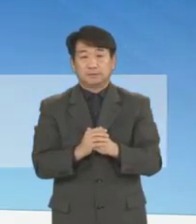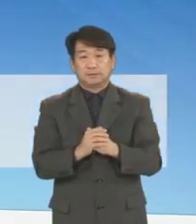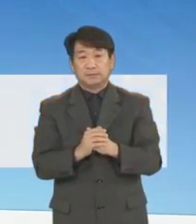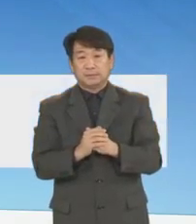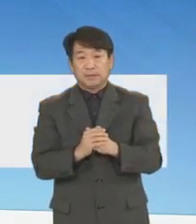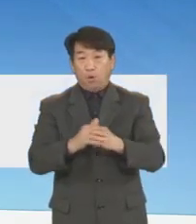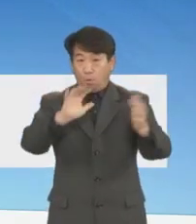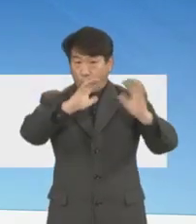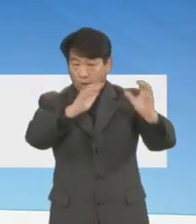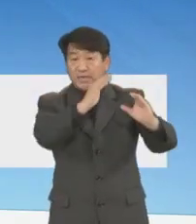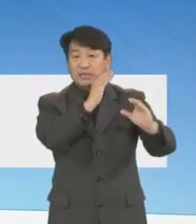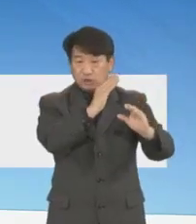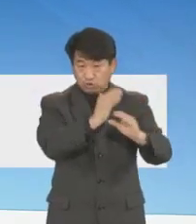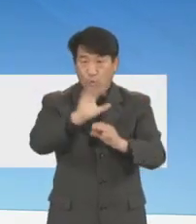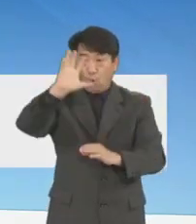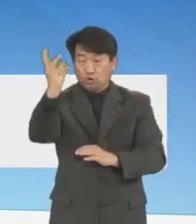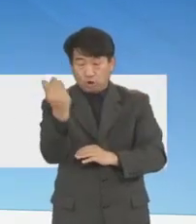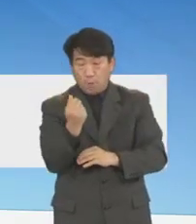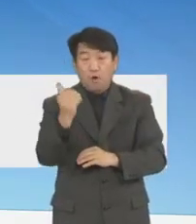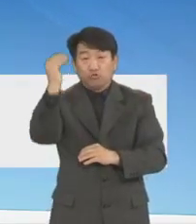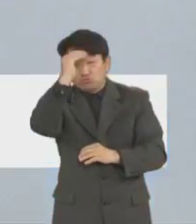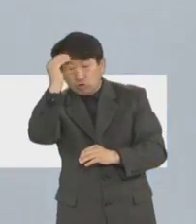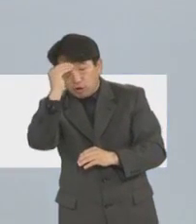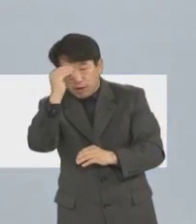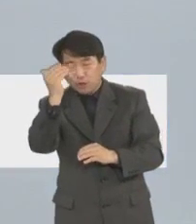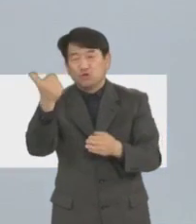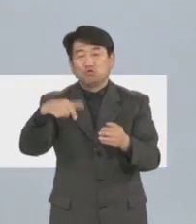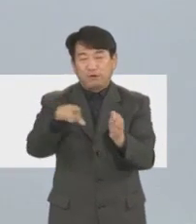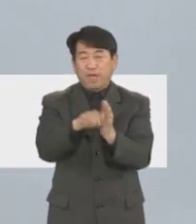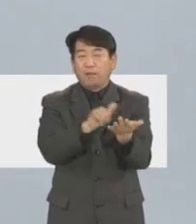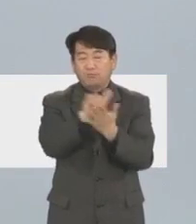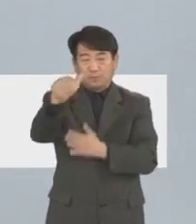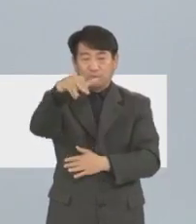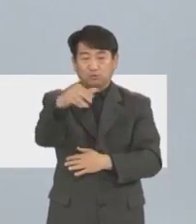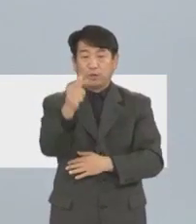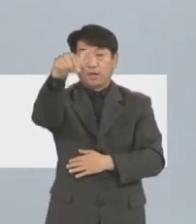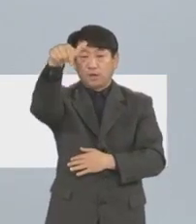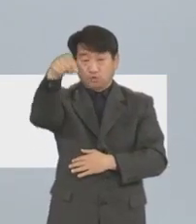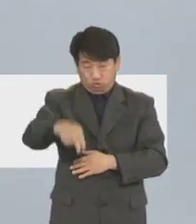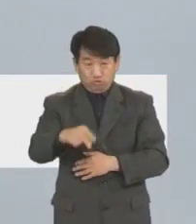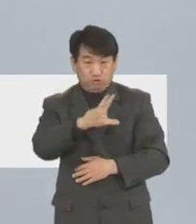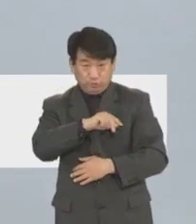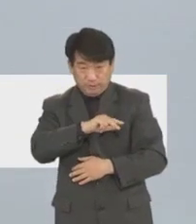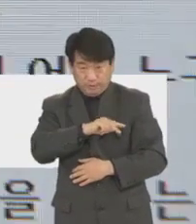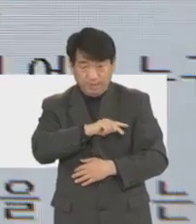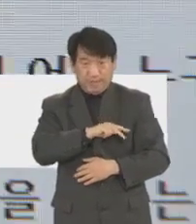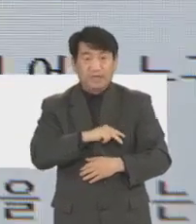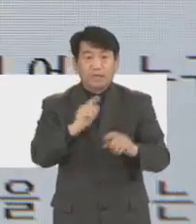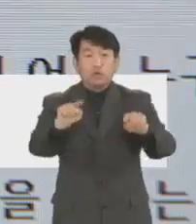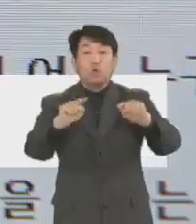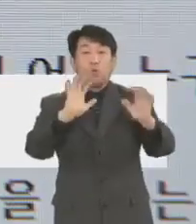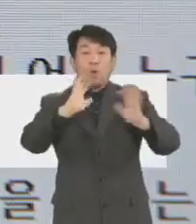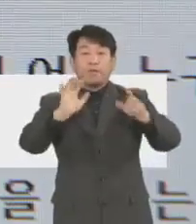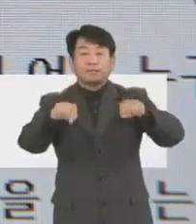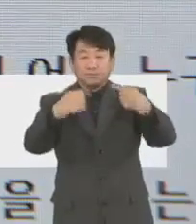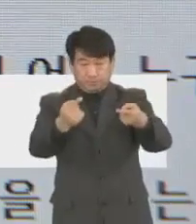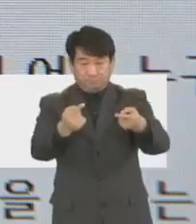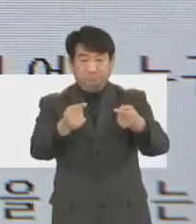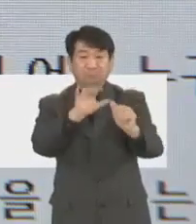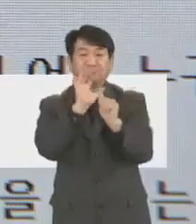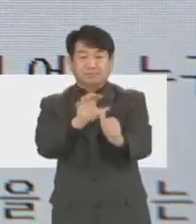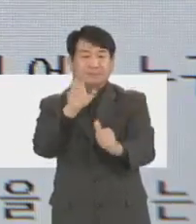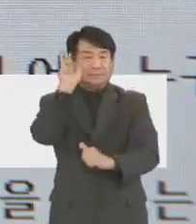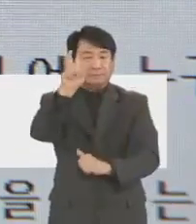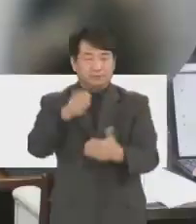카타르 월드컵을 보러 간다고 사라져 무리를 빚은 민주당 최교 대전 서구의원에게 출석정지 20일 징계가